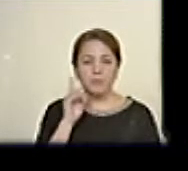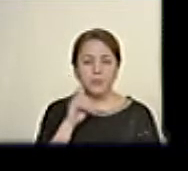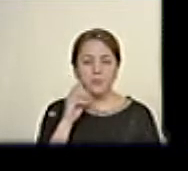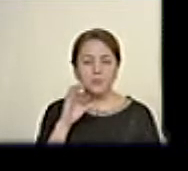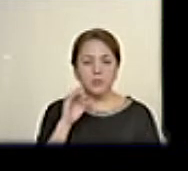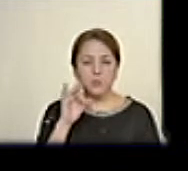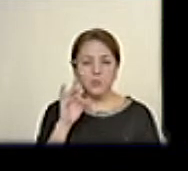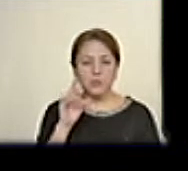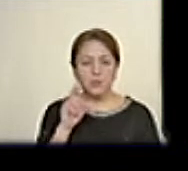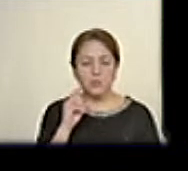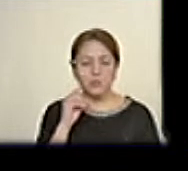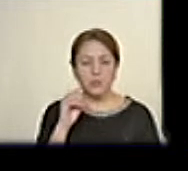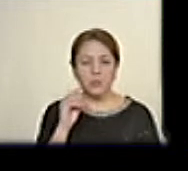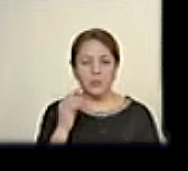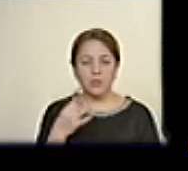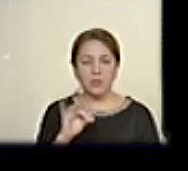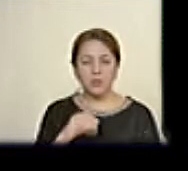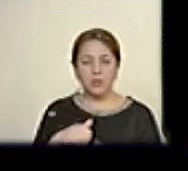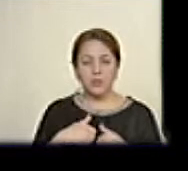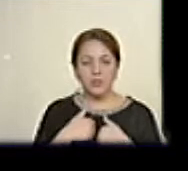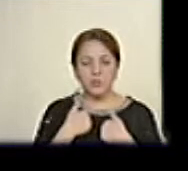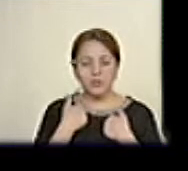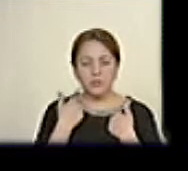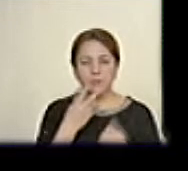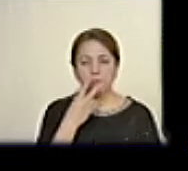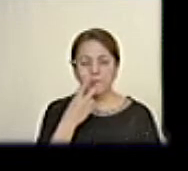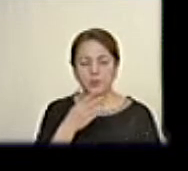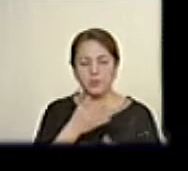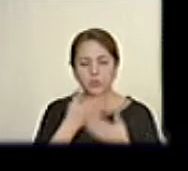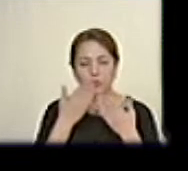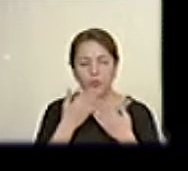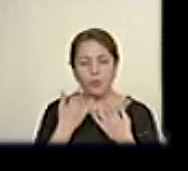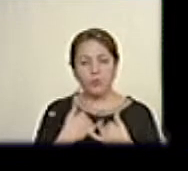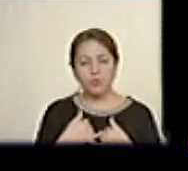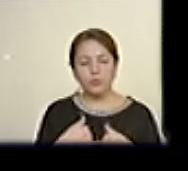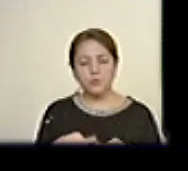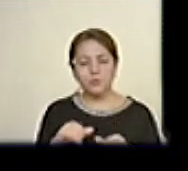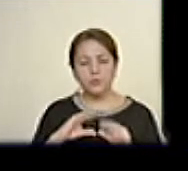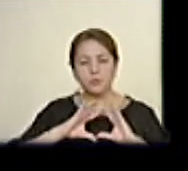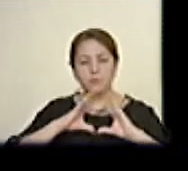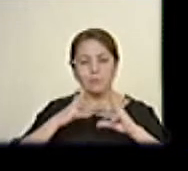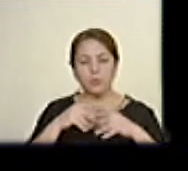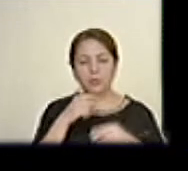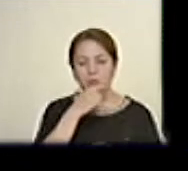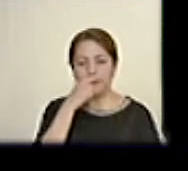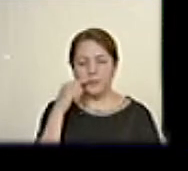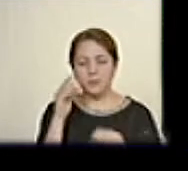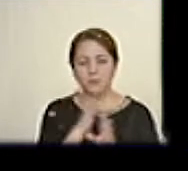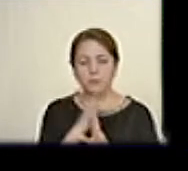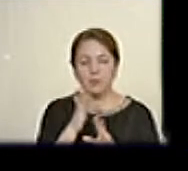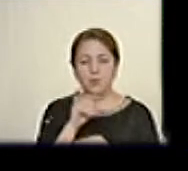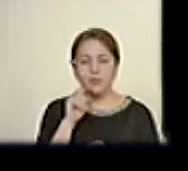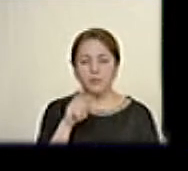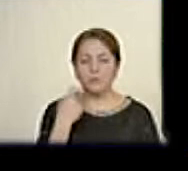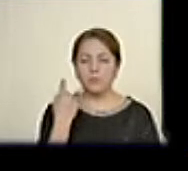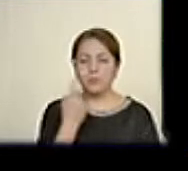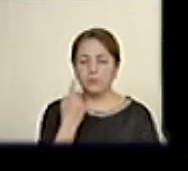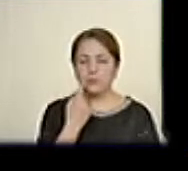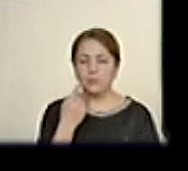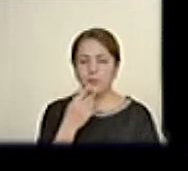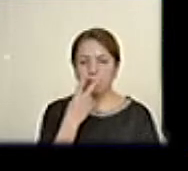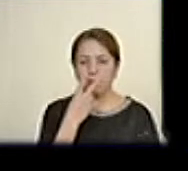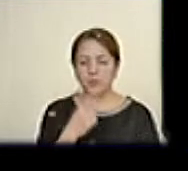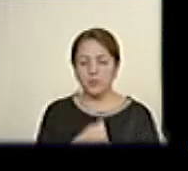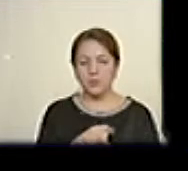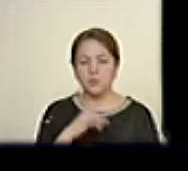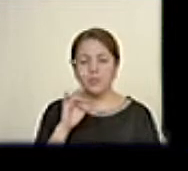Сергей стремился показать читателю удивительный мир русской природы в его первозданном виде.